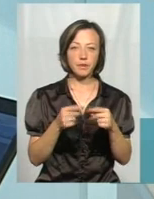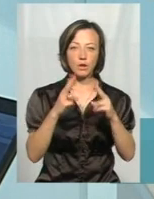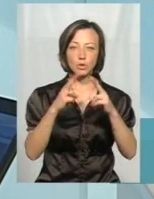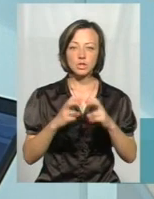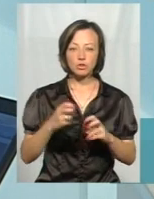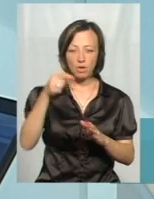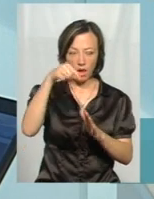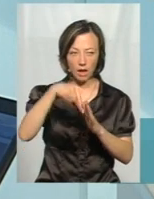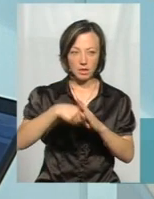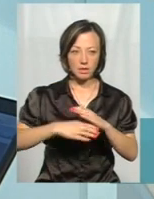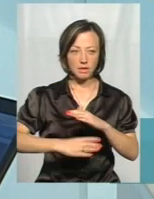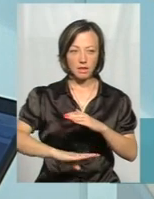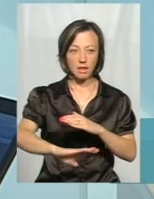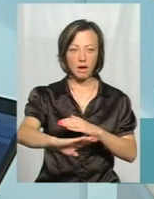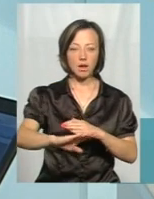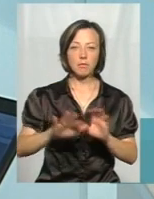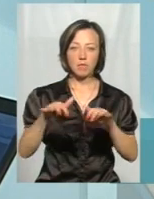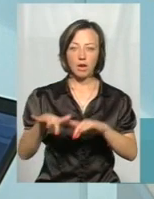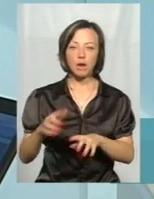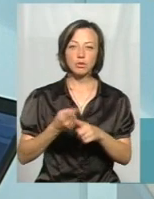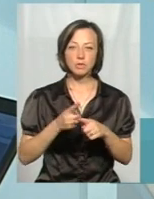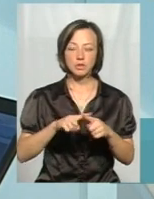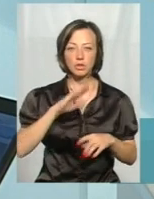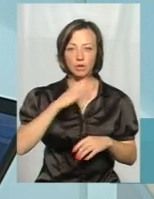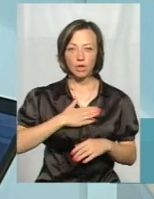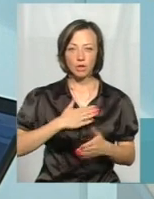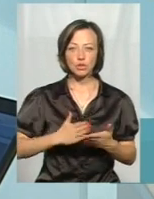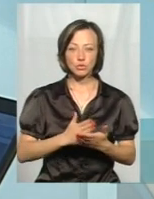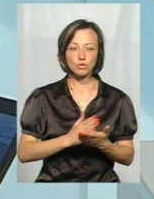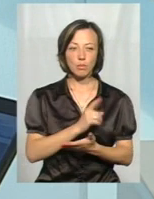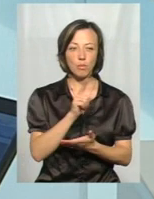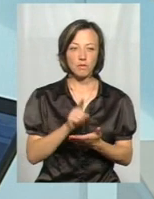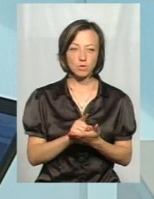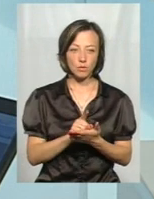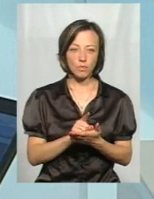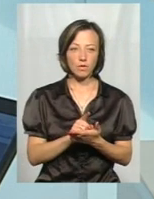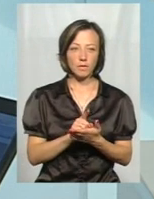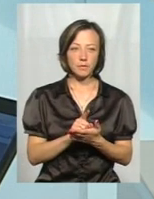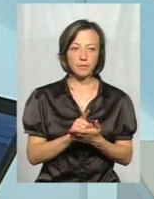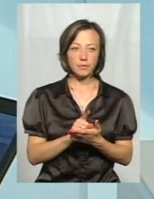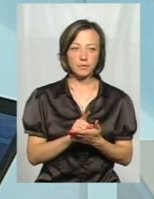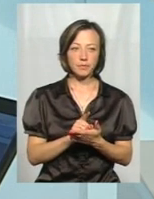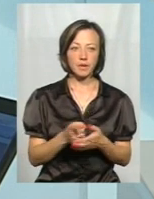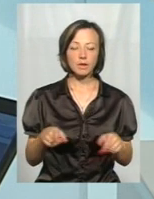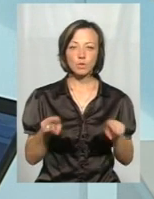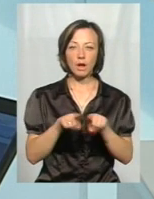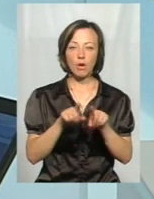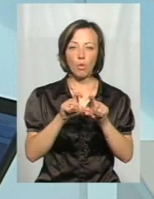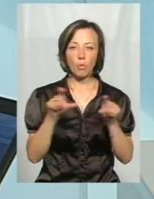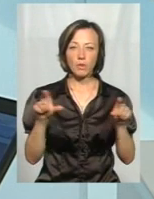дослідження дна пляжу. Це наша служба обов'язково, тому що до таких